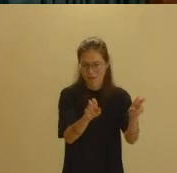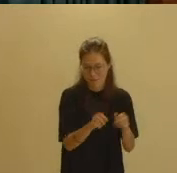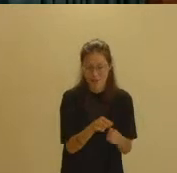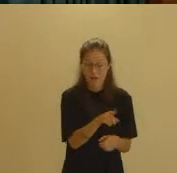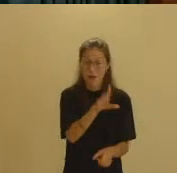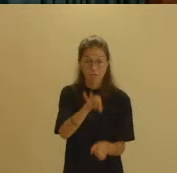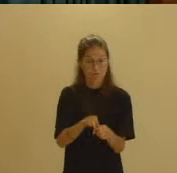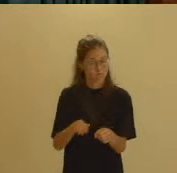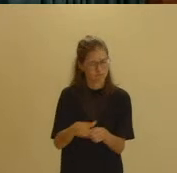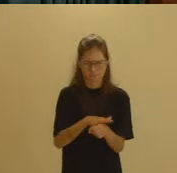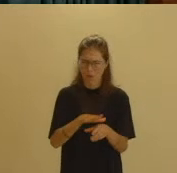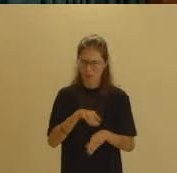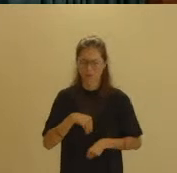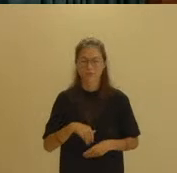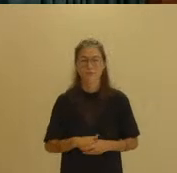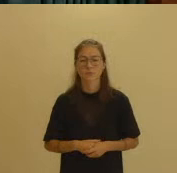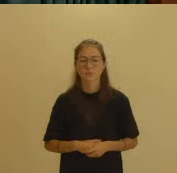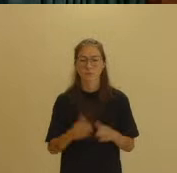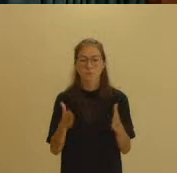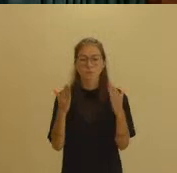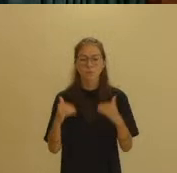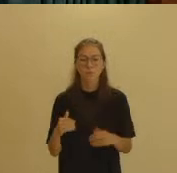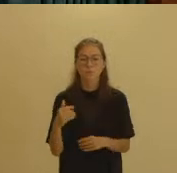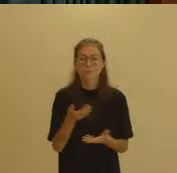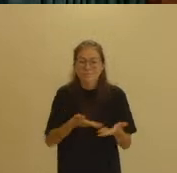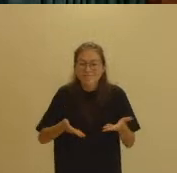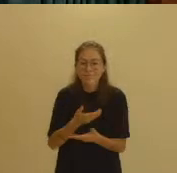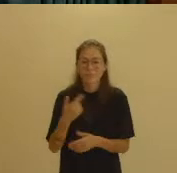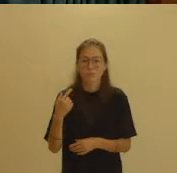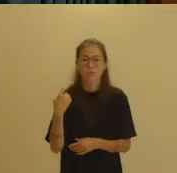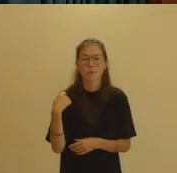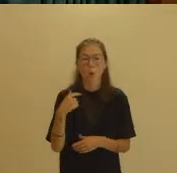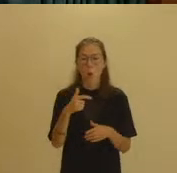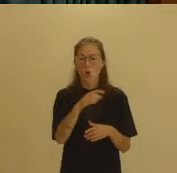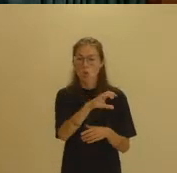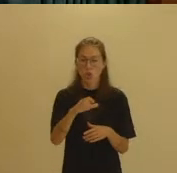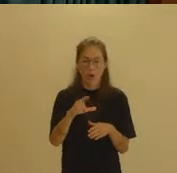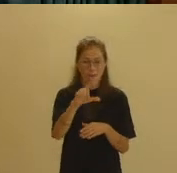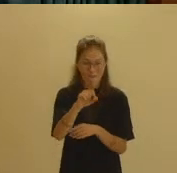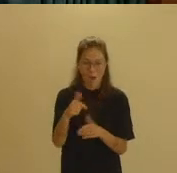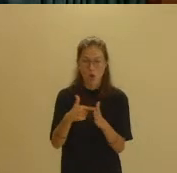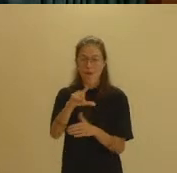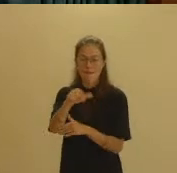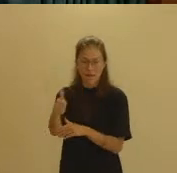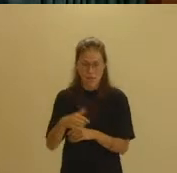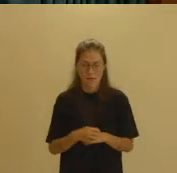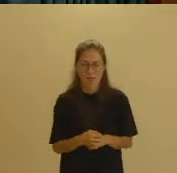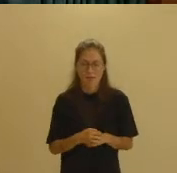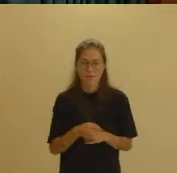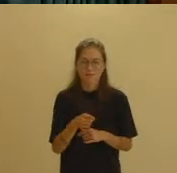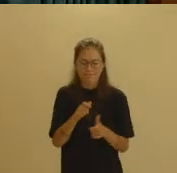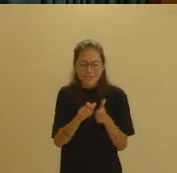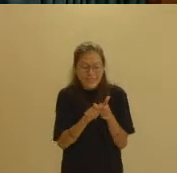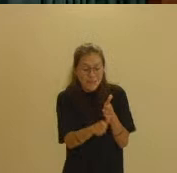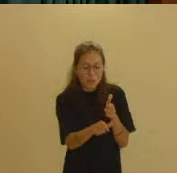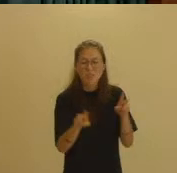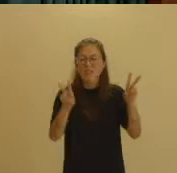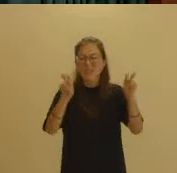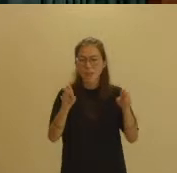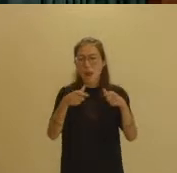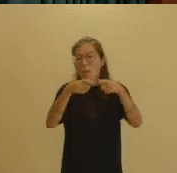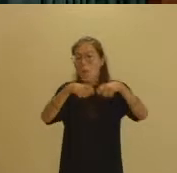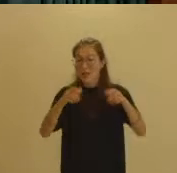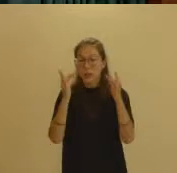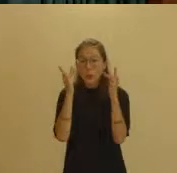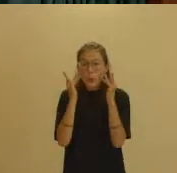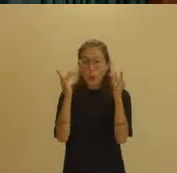Adopté à l'unanimité. Délibération 120-2021, dispositif Passe Culture,